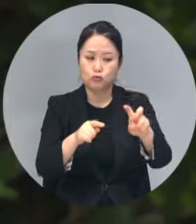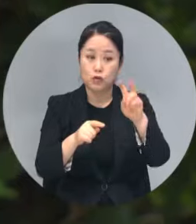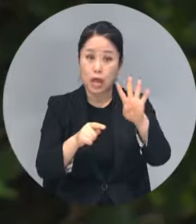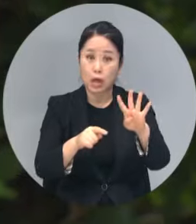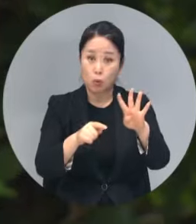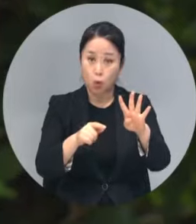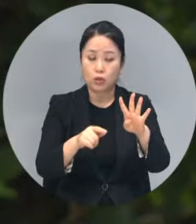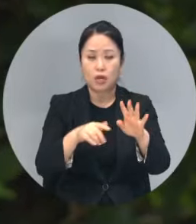한때 통제됐습니다